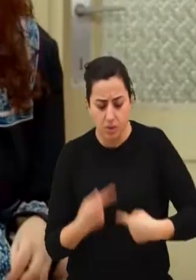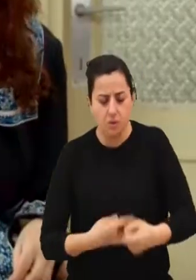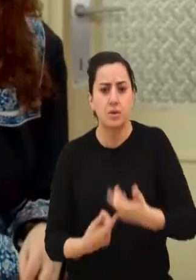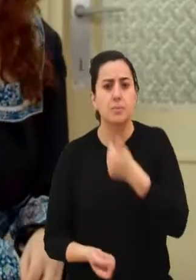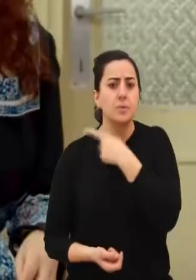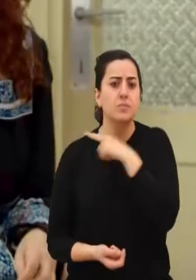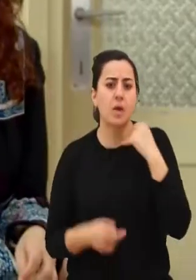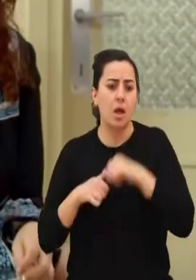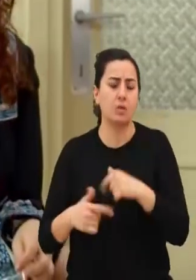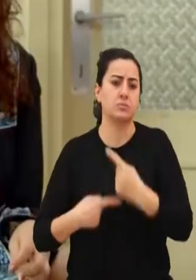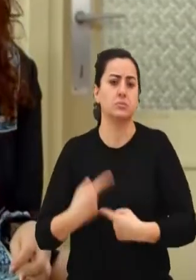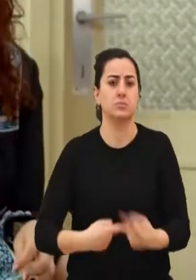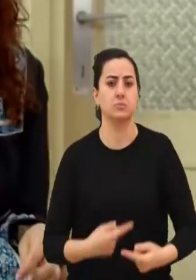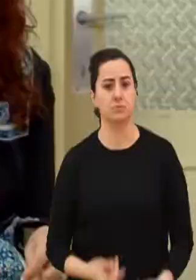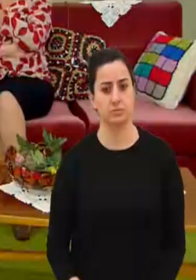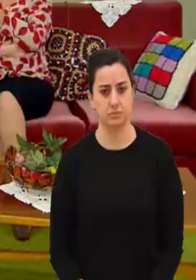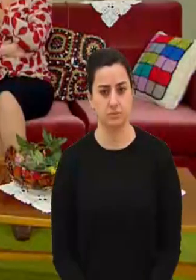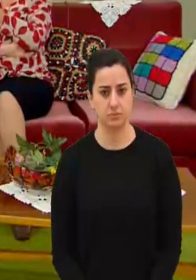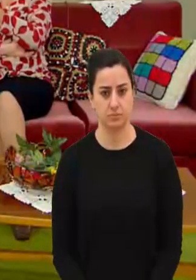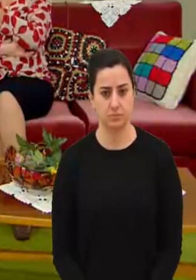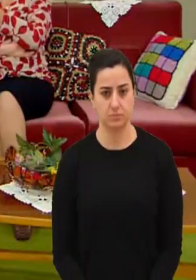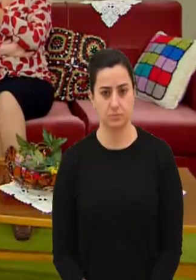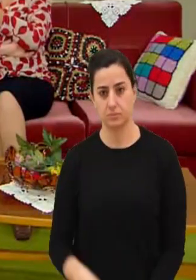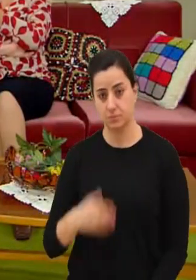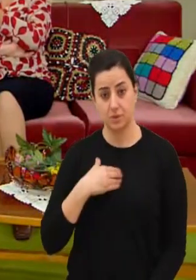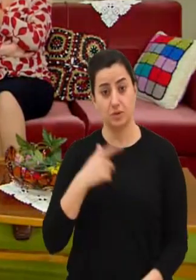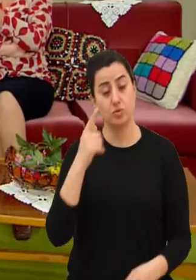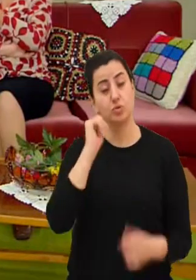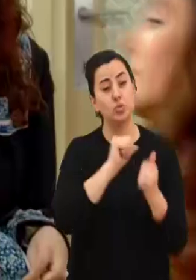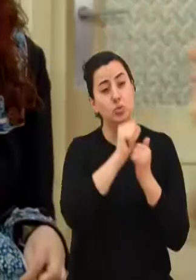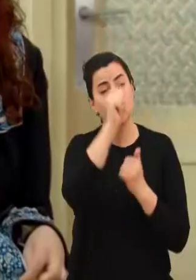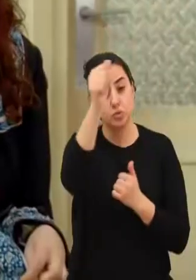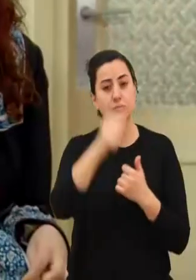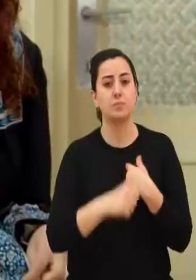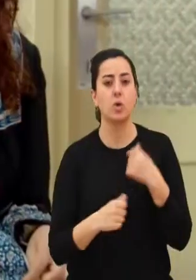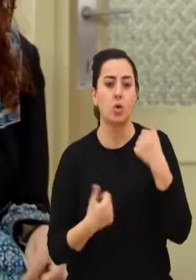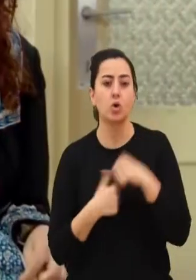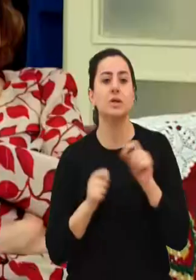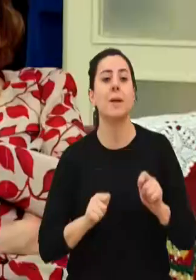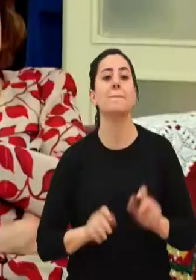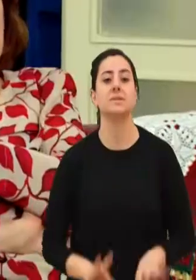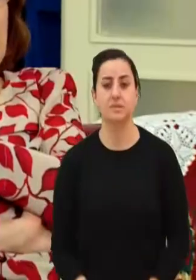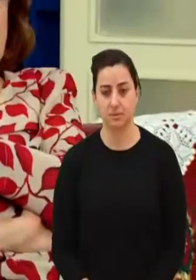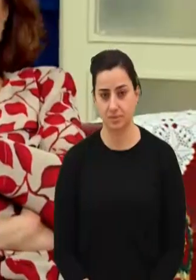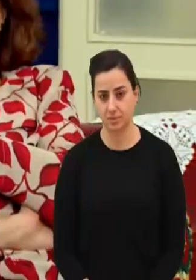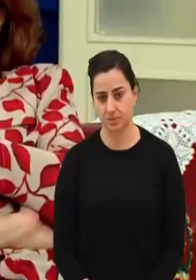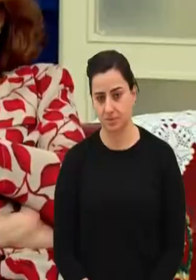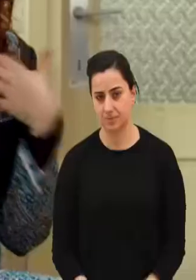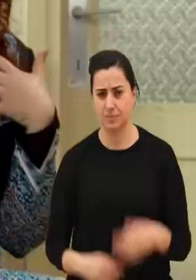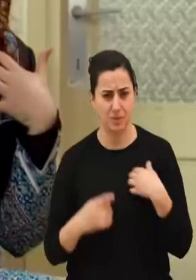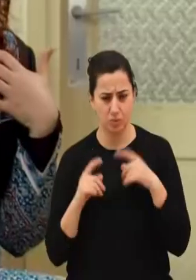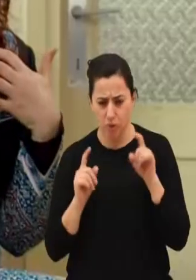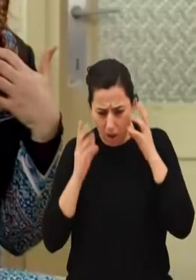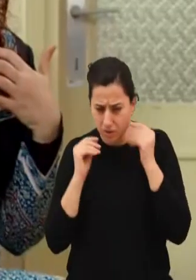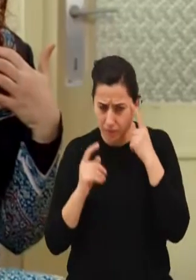yok. Babası yapmaz ya, öyle söylesem. Hani böyle kilometrelerce uzakta olsa da yapmaz. Ben şimdi bir şey soracağım. Ben